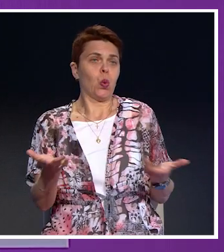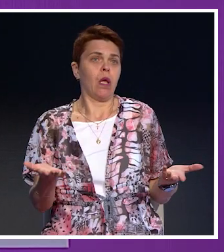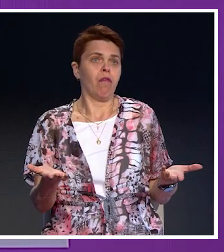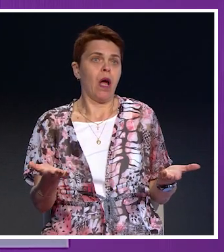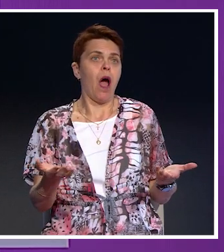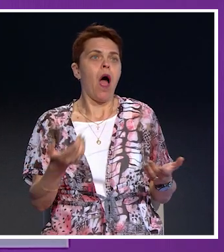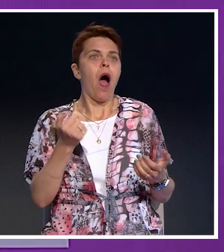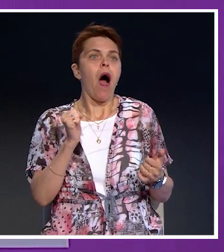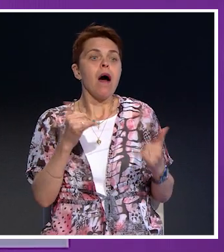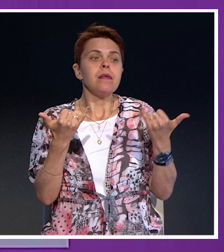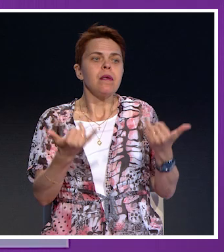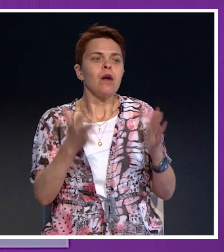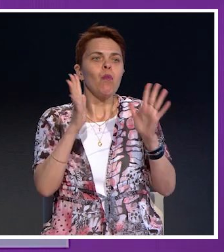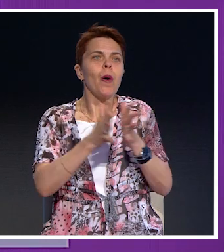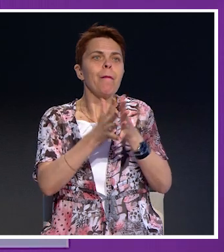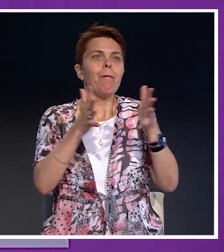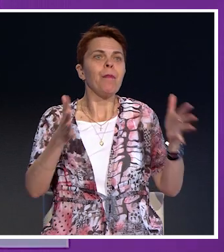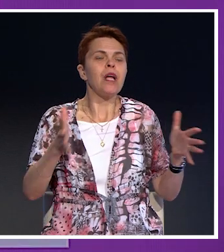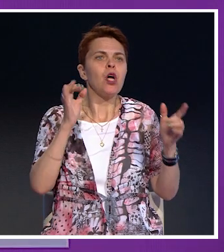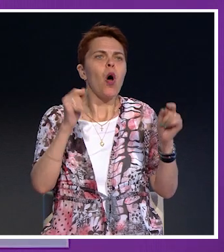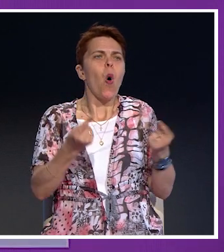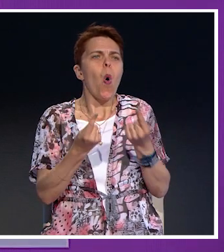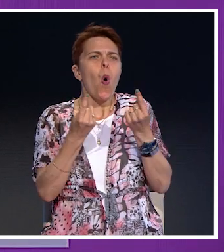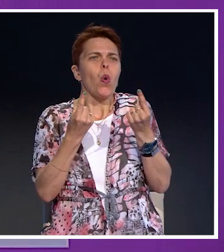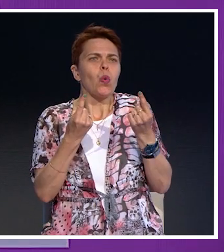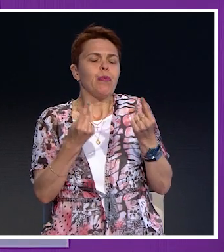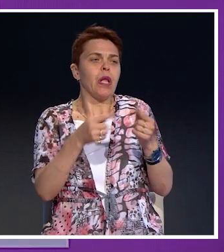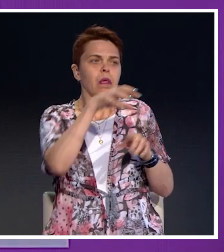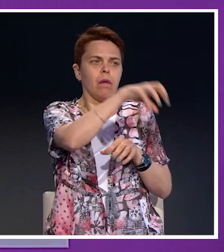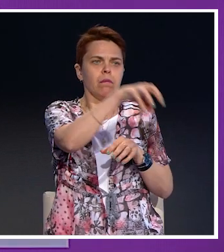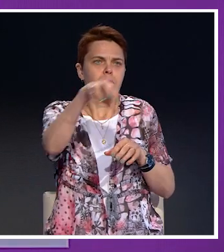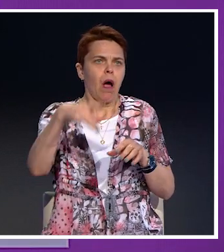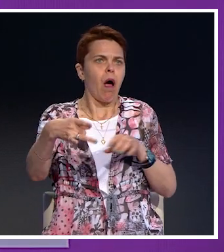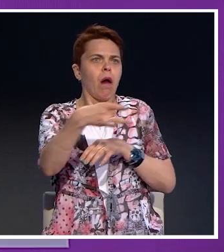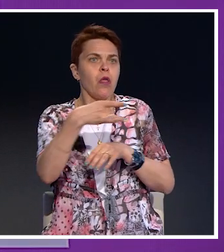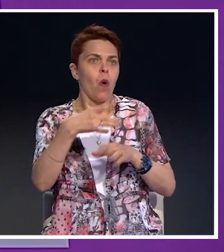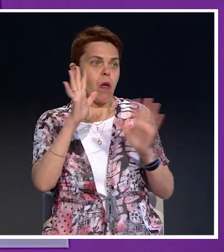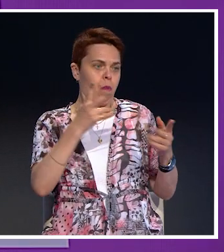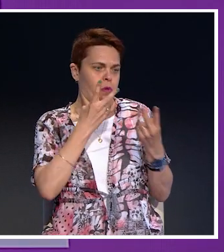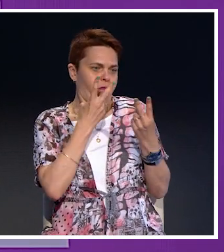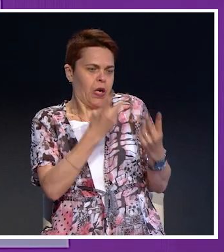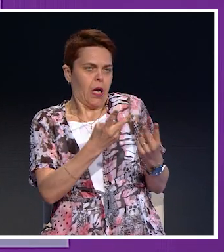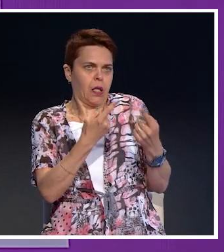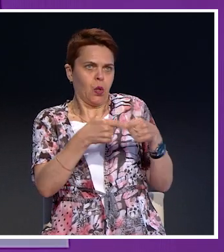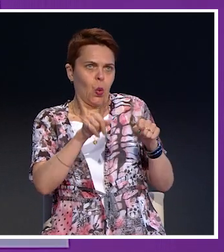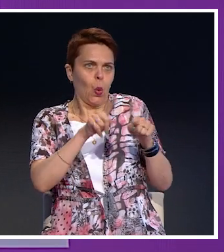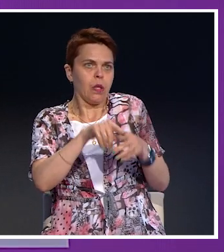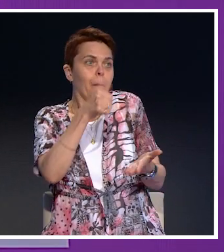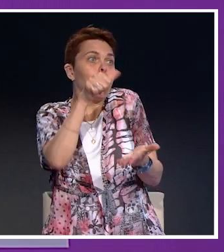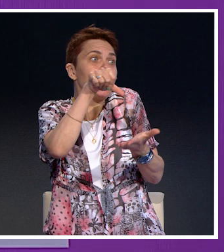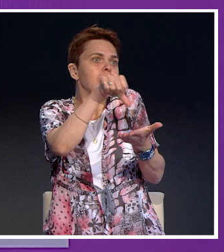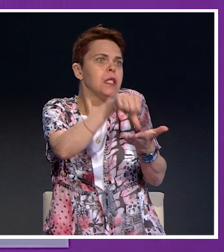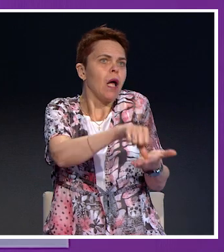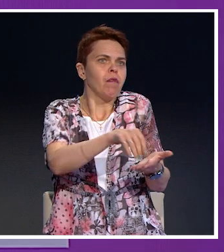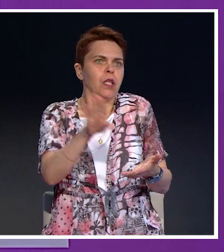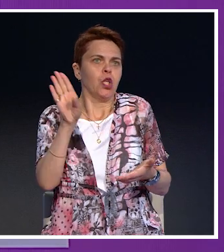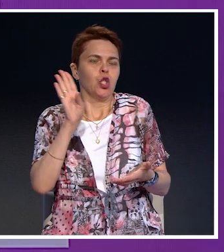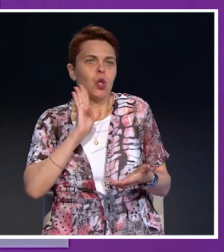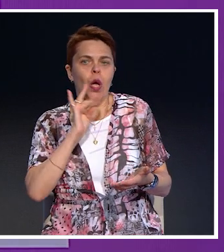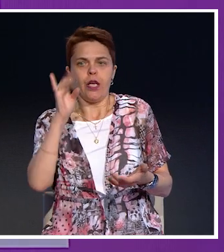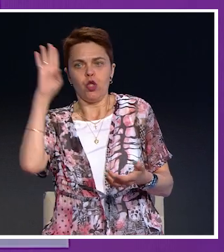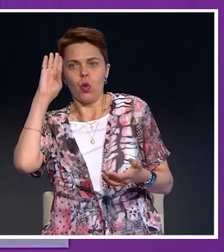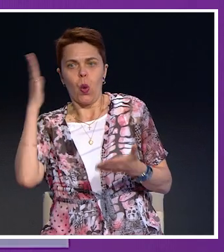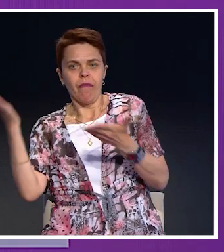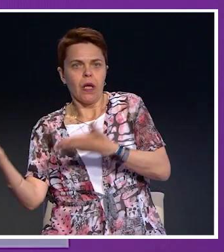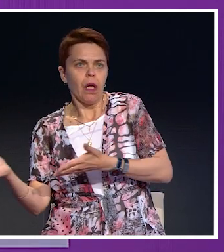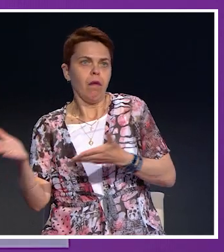20%. А зараз тим більше з укрупненням районів, розумінням, як буде виглядати паритетне представлення жінок і